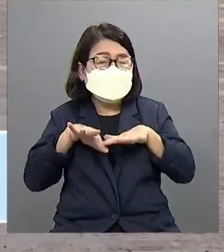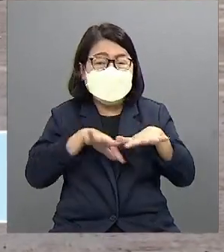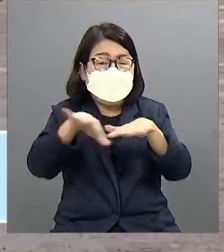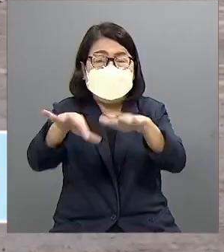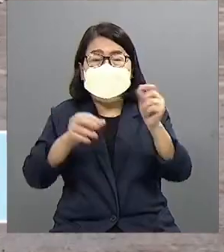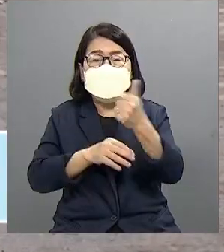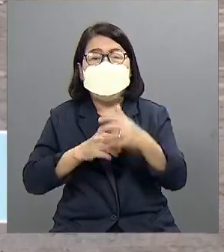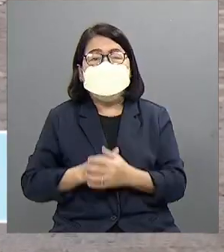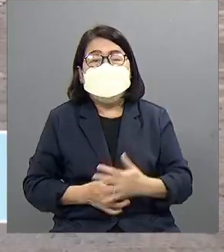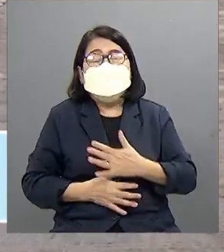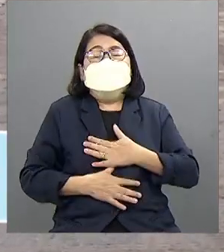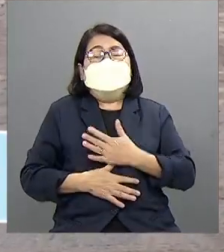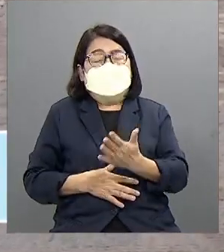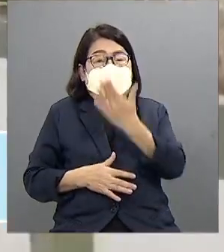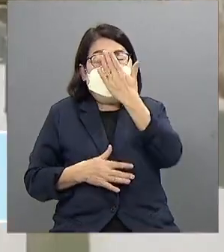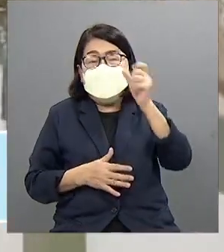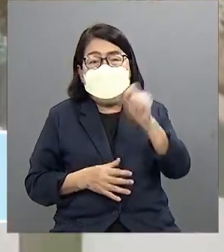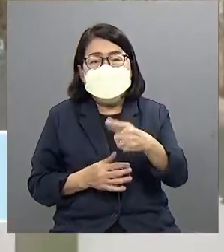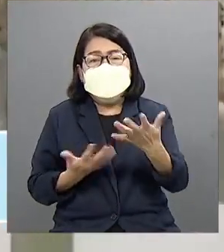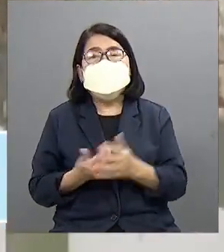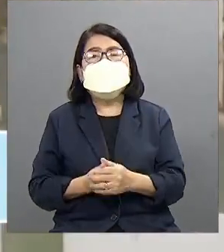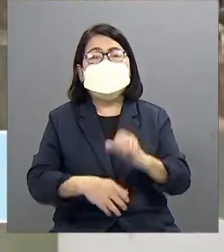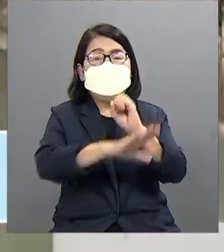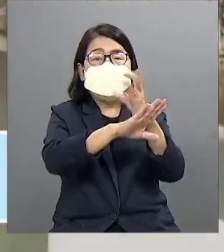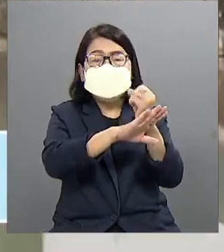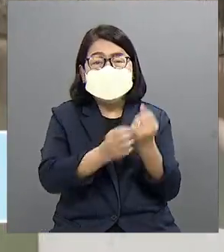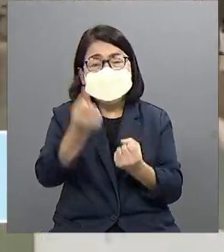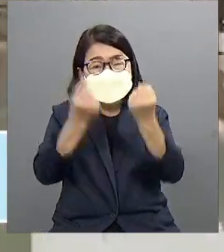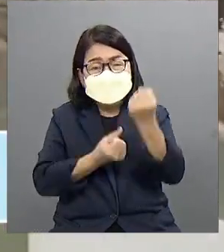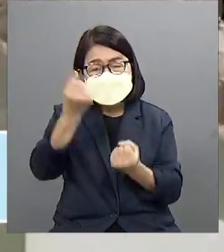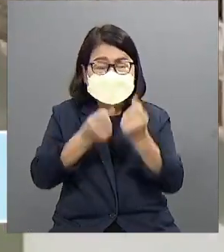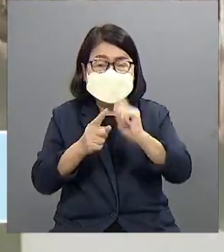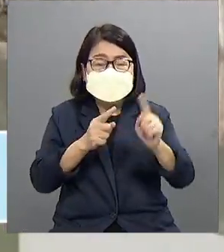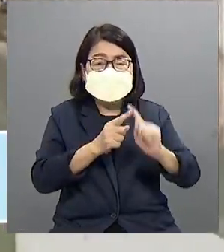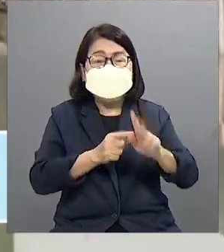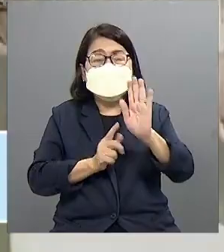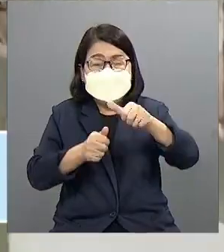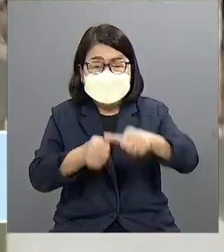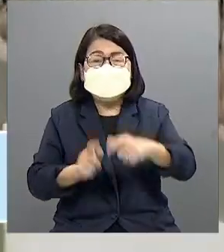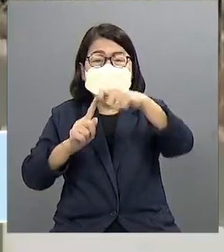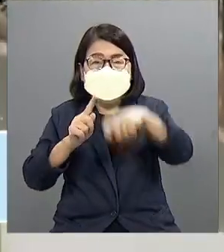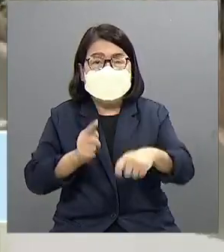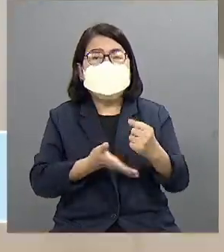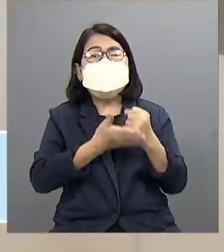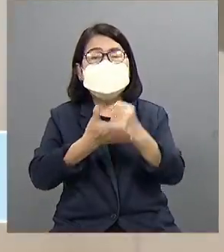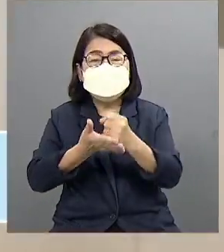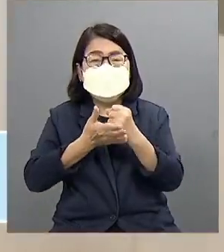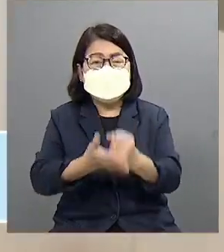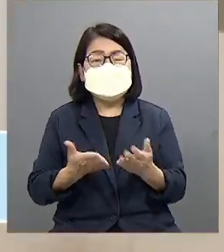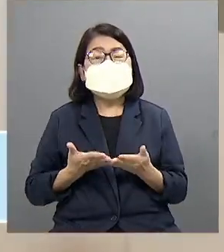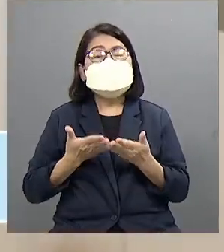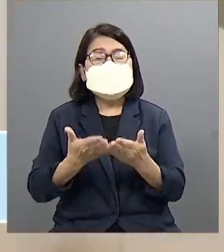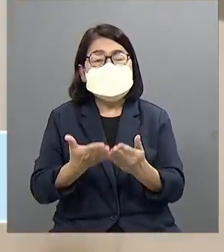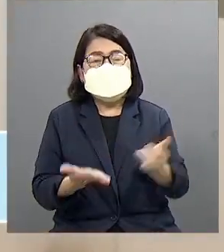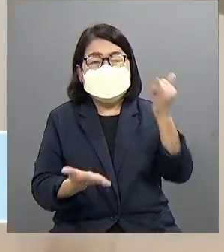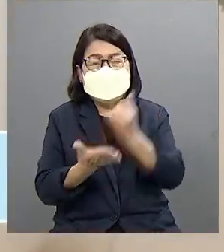ไม่ทันเจ้าหน้าที่หน่วยกู้ภัยฮุก31โคราชต้องเร่งลงมานะคะเอาเรือท้องแบนเนี่ยมาช่วยเหลือชาวบ้าน